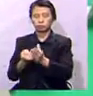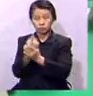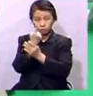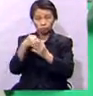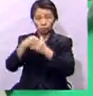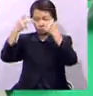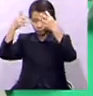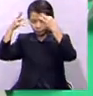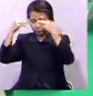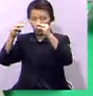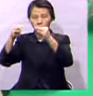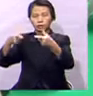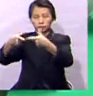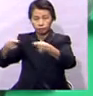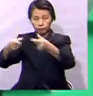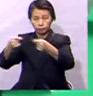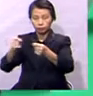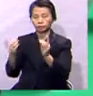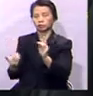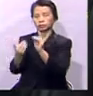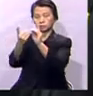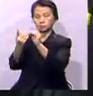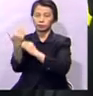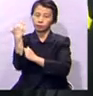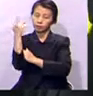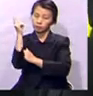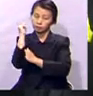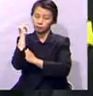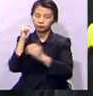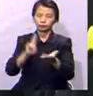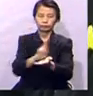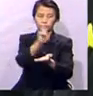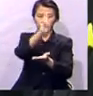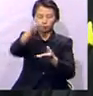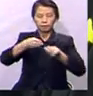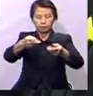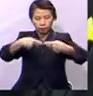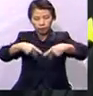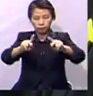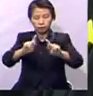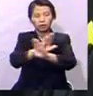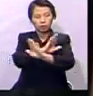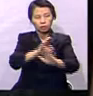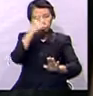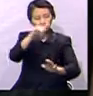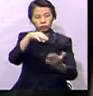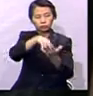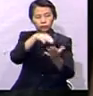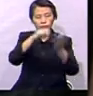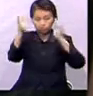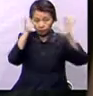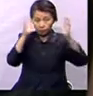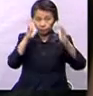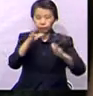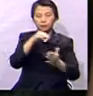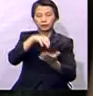Perdana Menteri Jepun Shinzo Abe pada pertemuan Duhala pagi tadi. Universiti itu akan memberi peluang kepada bukan sahaja pelajar tempatan,